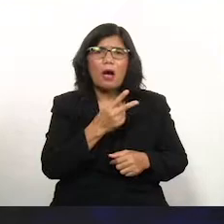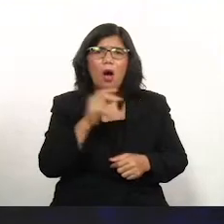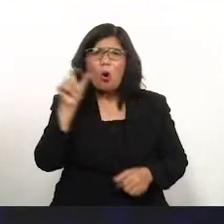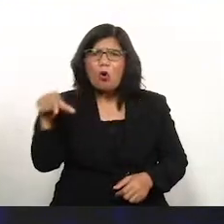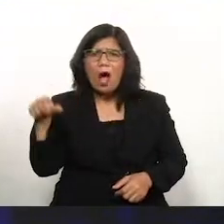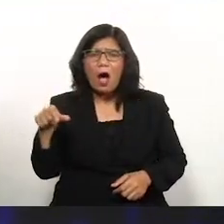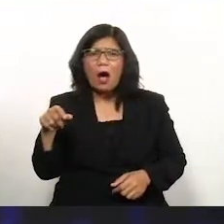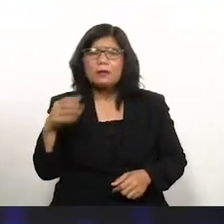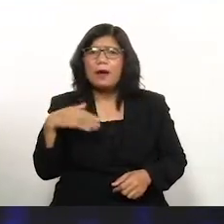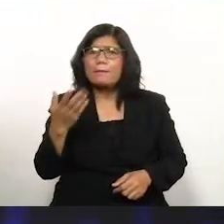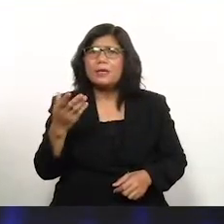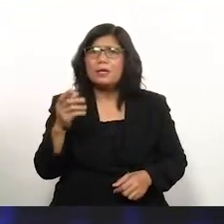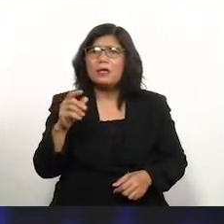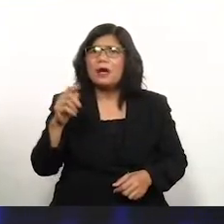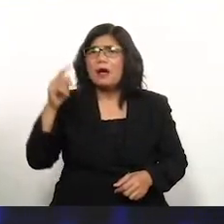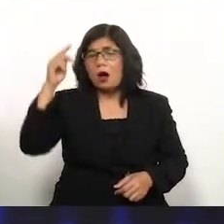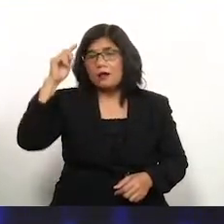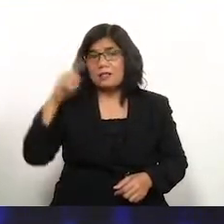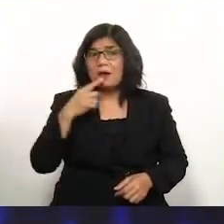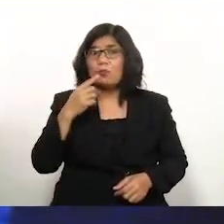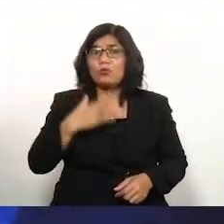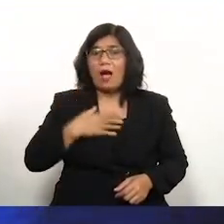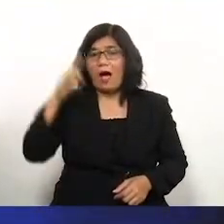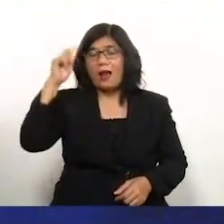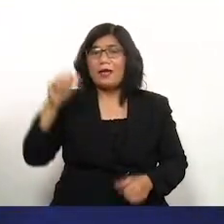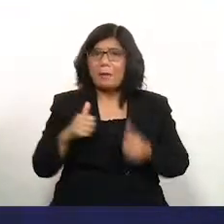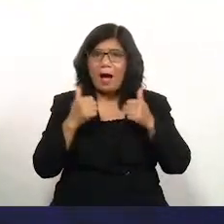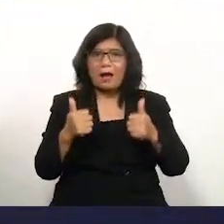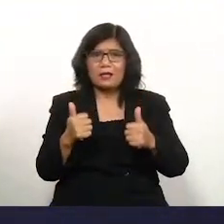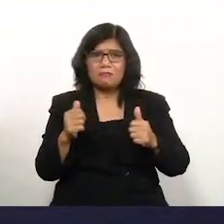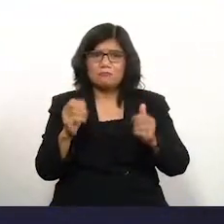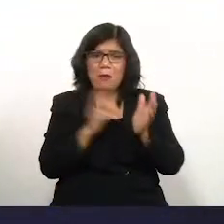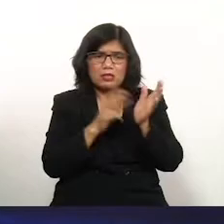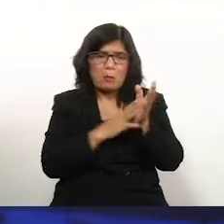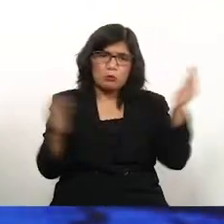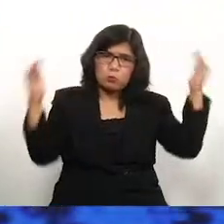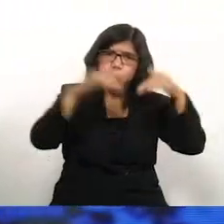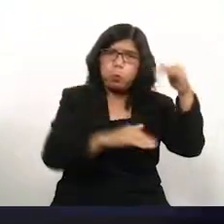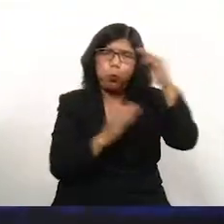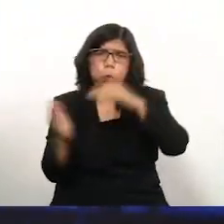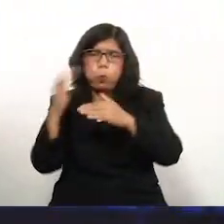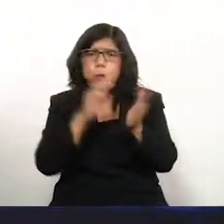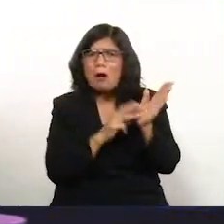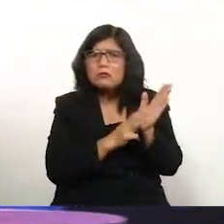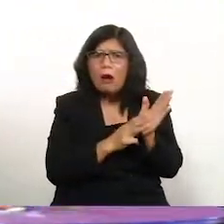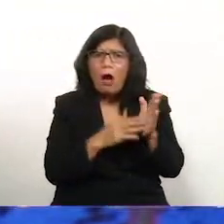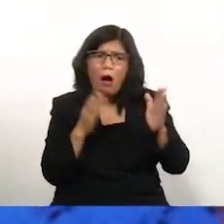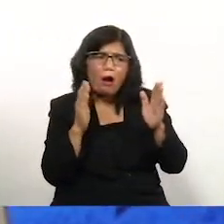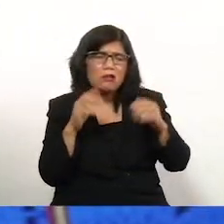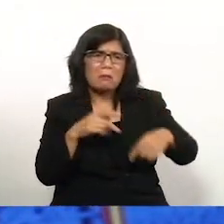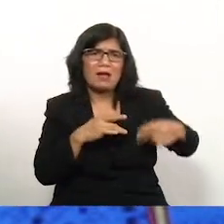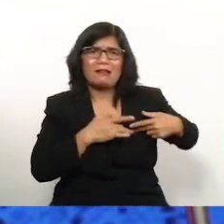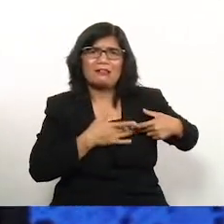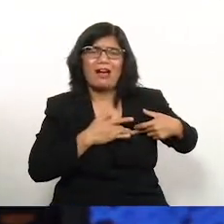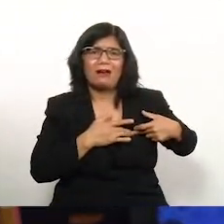lem baik kita boleh terbaring sakit tapi kita punya lem baik kita boleh menghadapi pale tapi kita punya lem baik kita boleh menghadapi hal